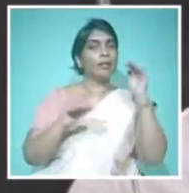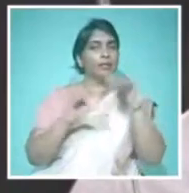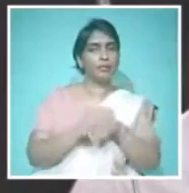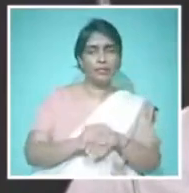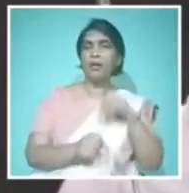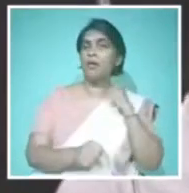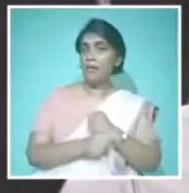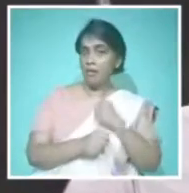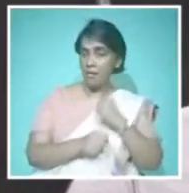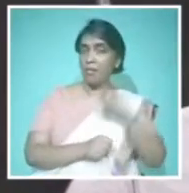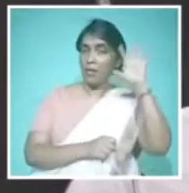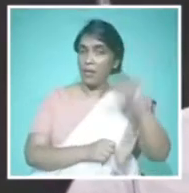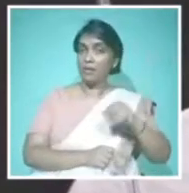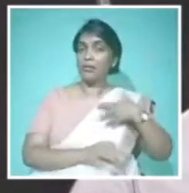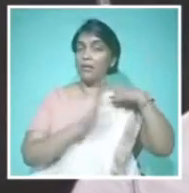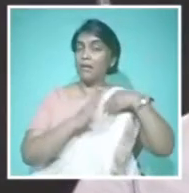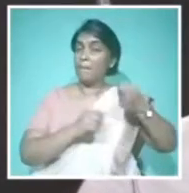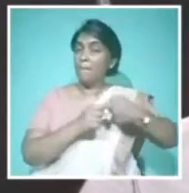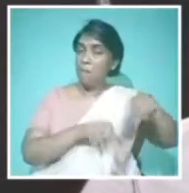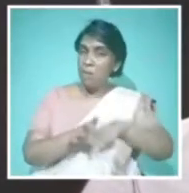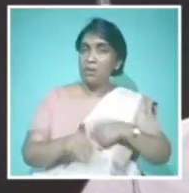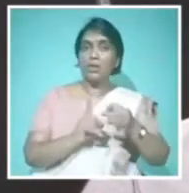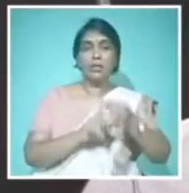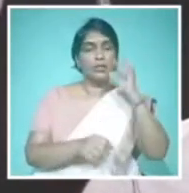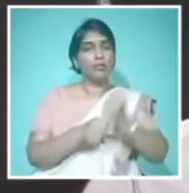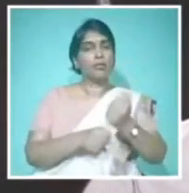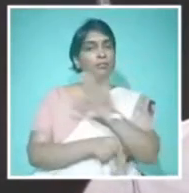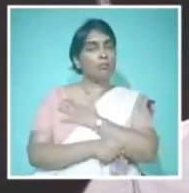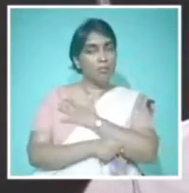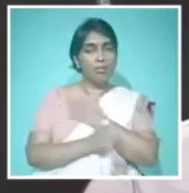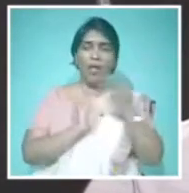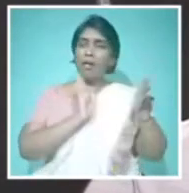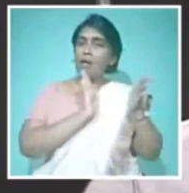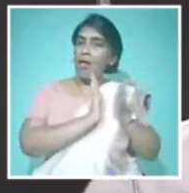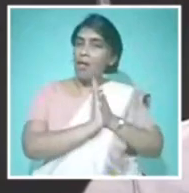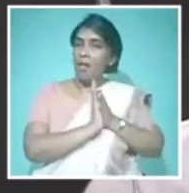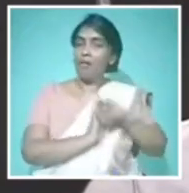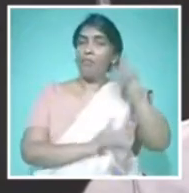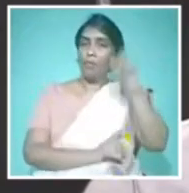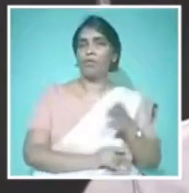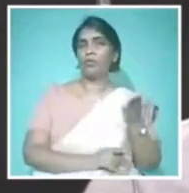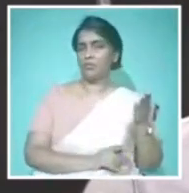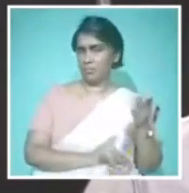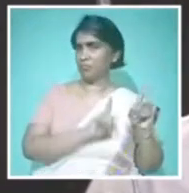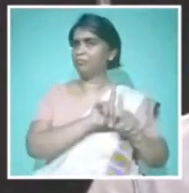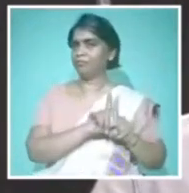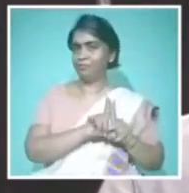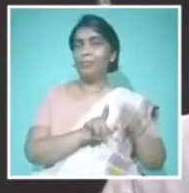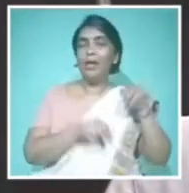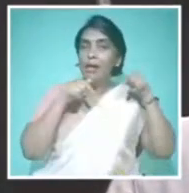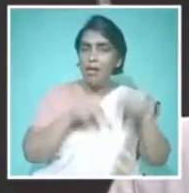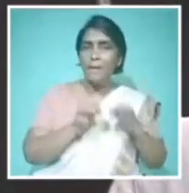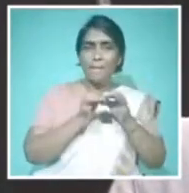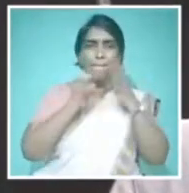මේ ආණ්ඩුවේ ඉන්න මූලික වෙලා ජනාධිපති ගෝඨාභය රාජපක්ෂ ළඟින්ම හිටපු පුද්ගලයා එතුමා එතකොට එතුමා ඇවිල්ලා මේ